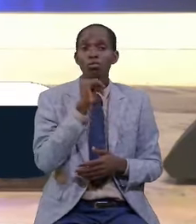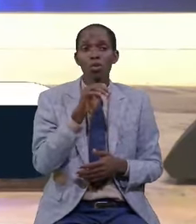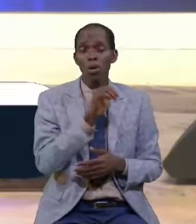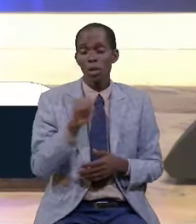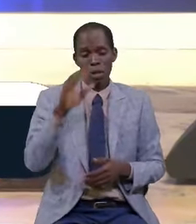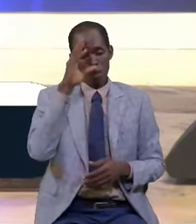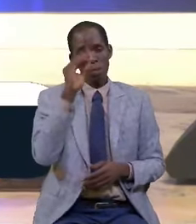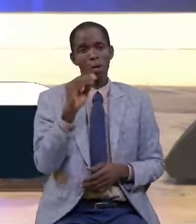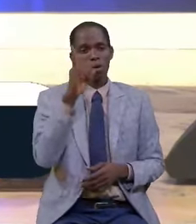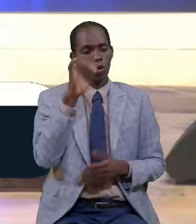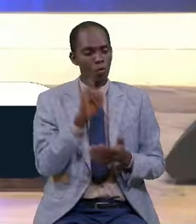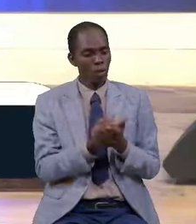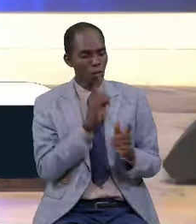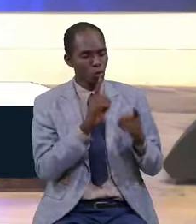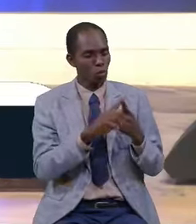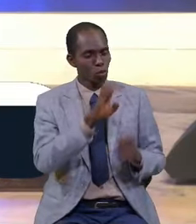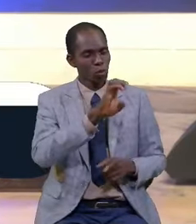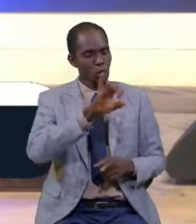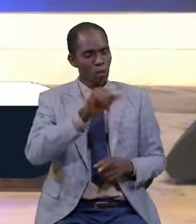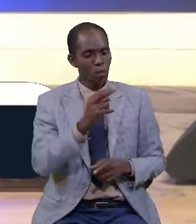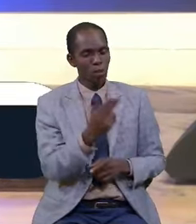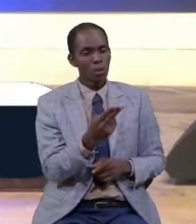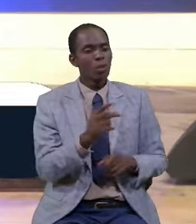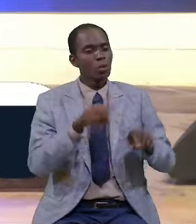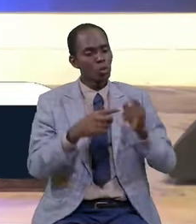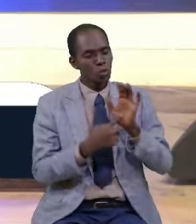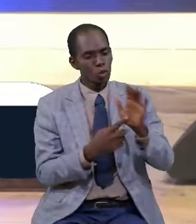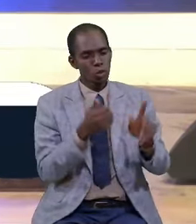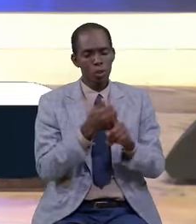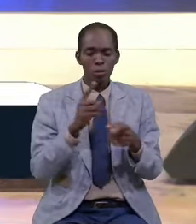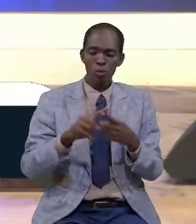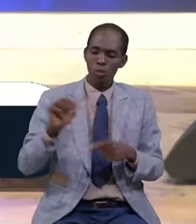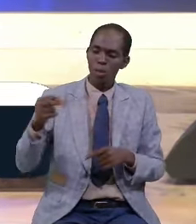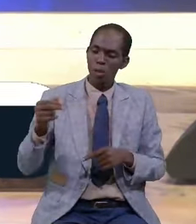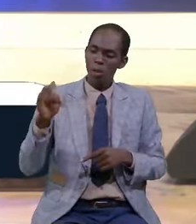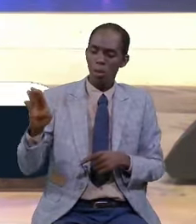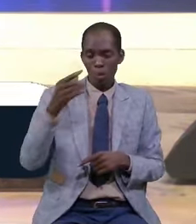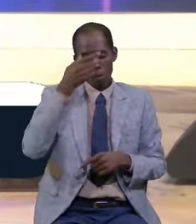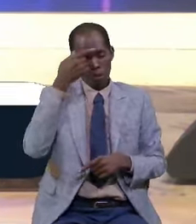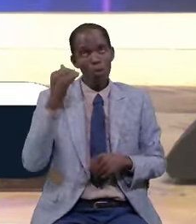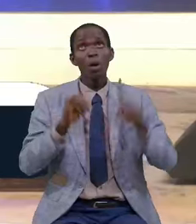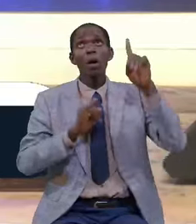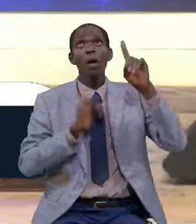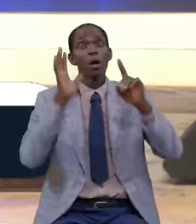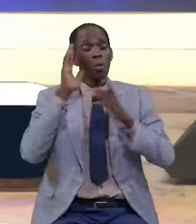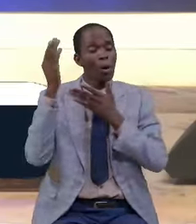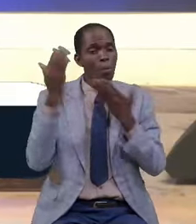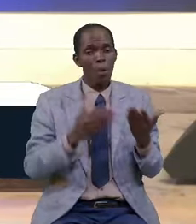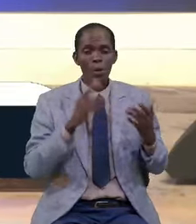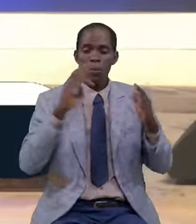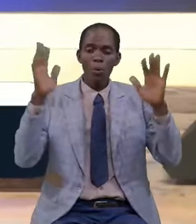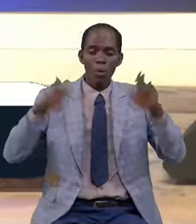mentir. Dieu a dit à Élie, présente-toi à Akab parce que je vais faire tomber la pluie sur le